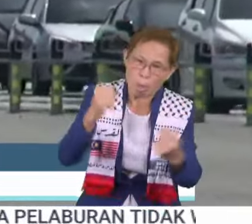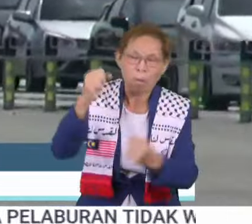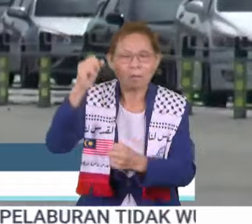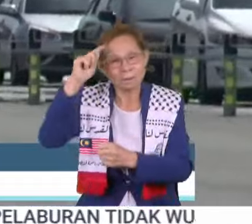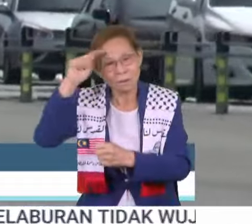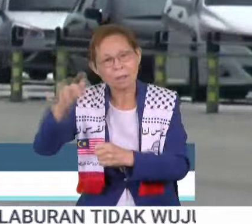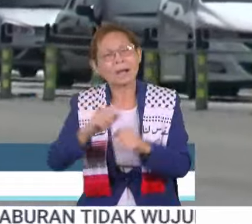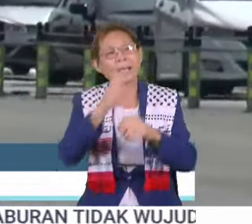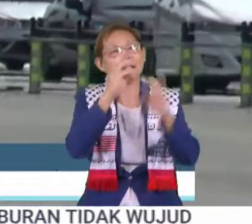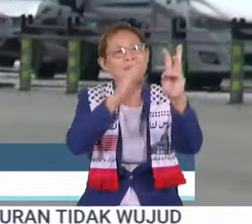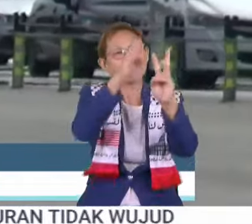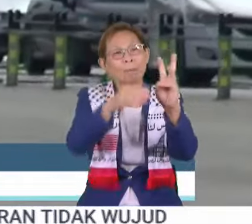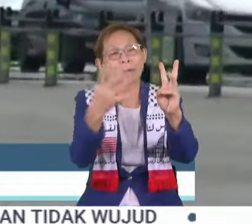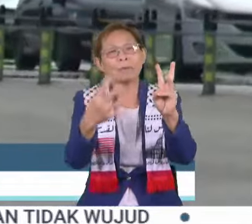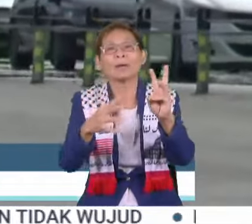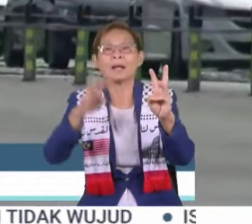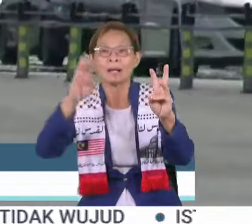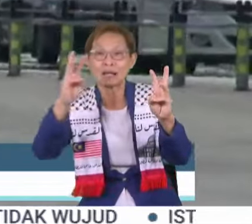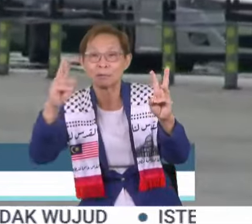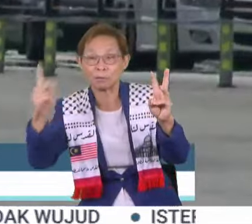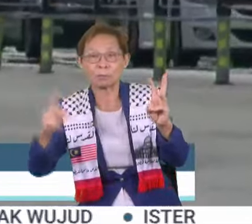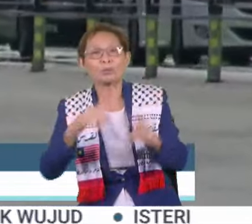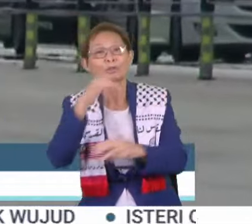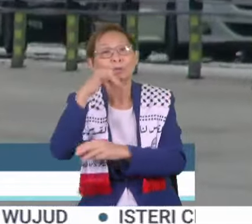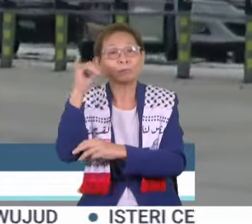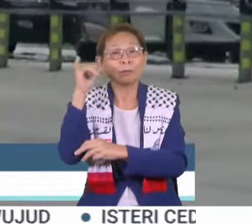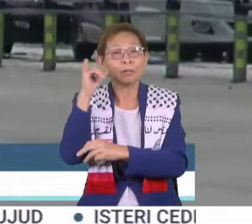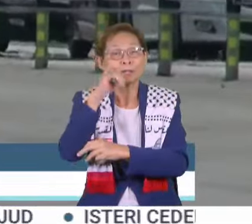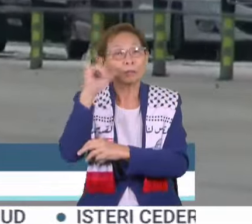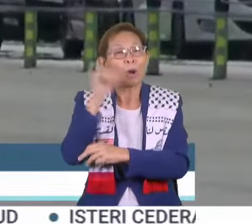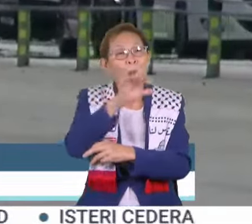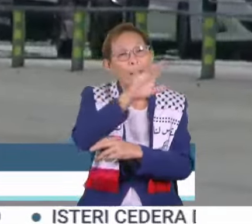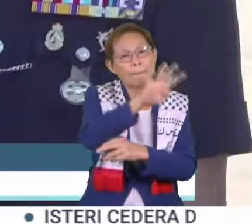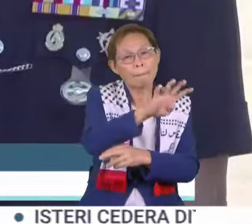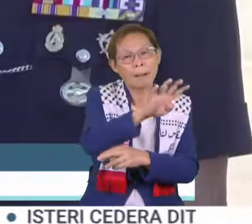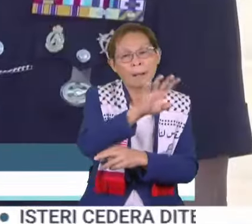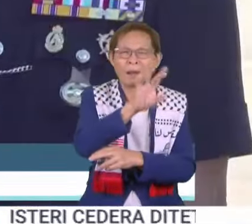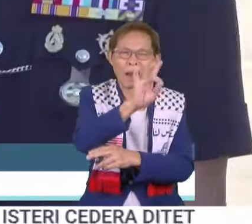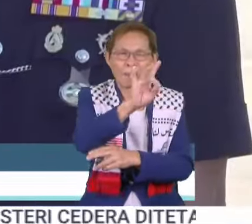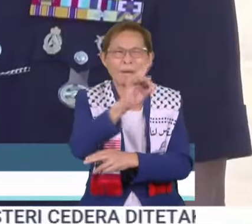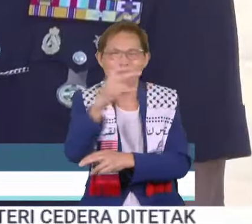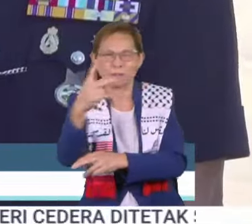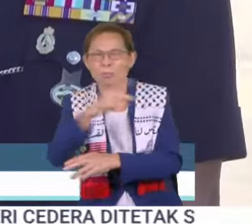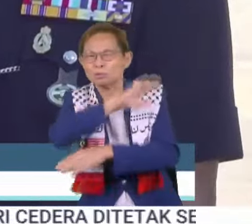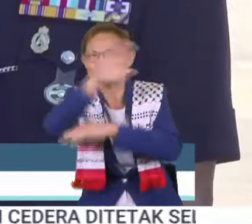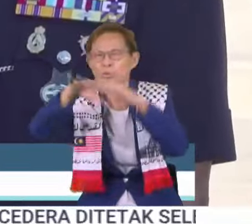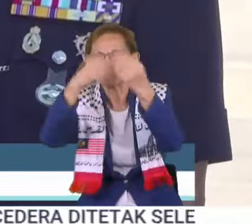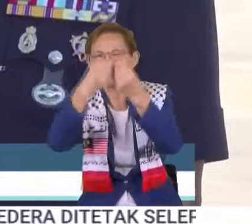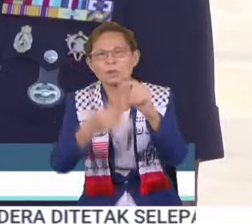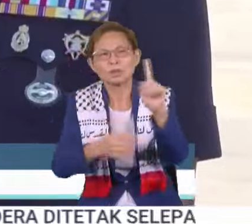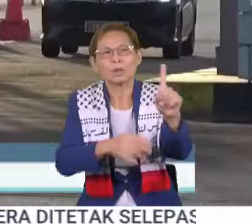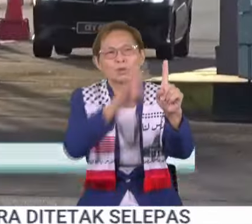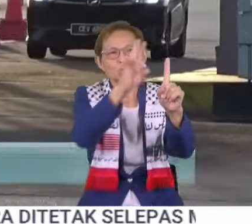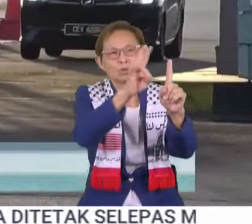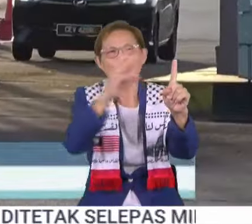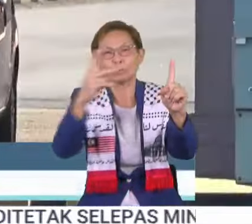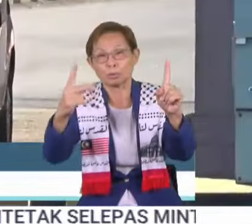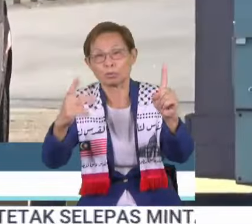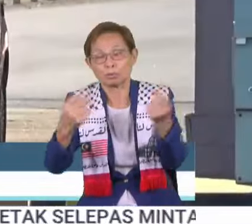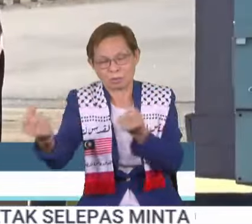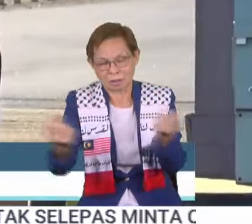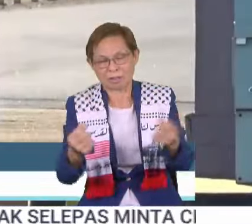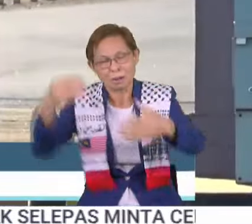40,000, 7 hari bulan 40,000 dan semalam pun lebih kurang 48,000. Jadi total semua 177,000 setakat